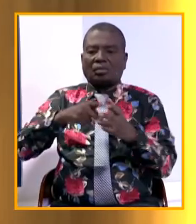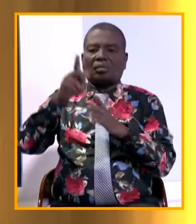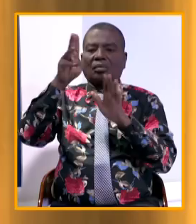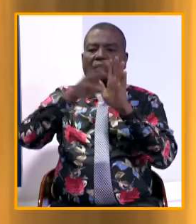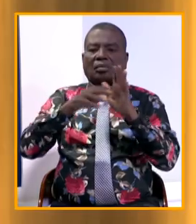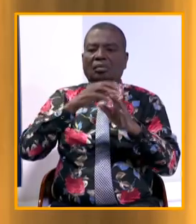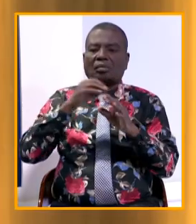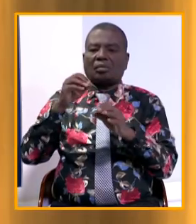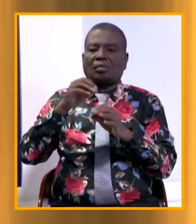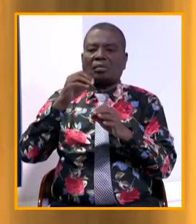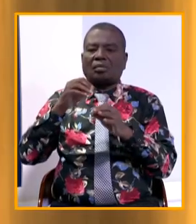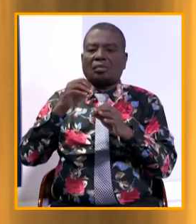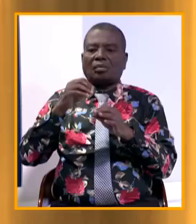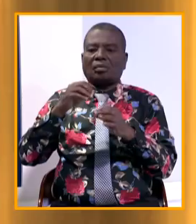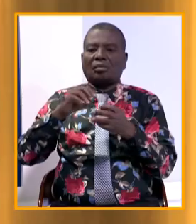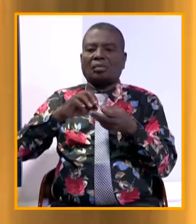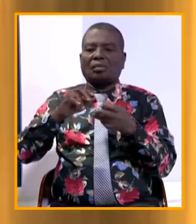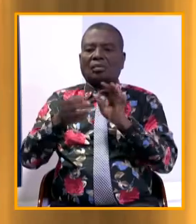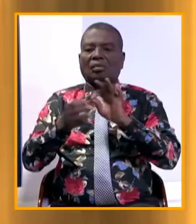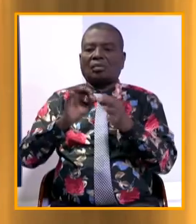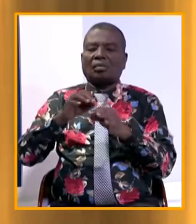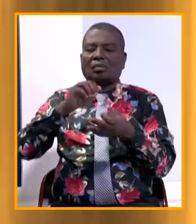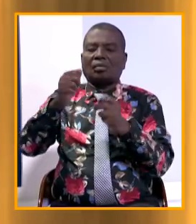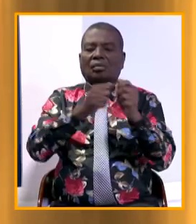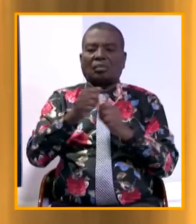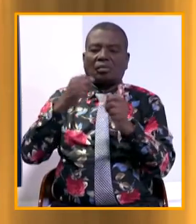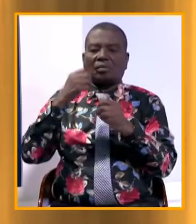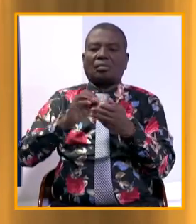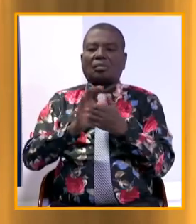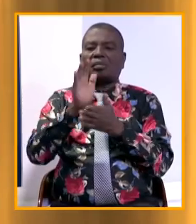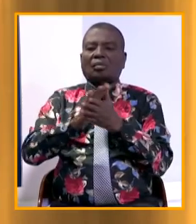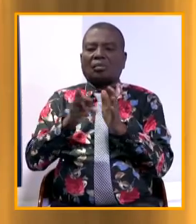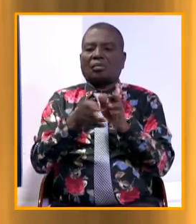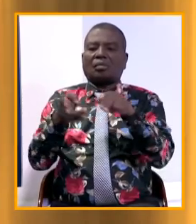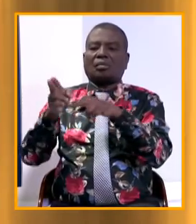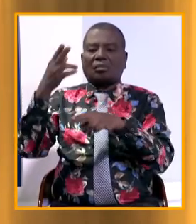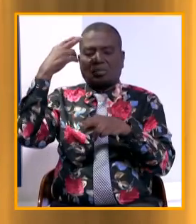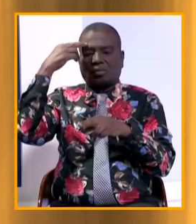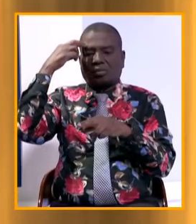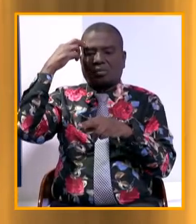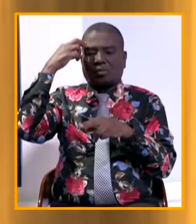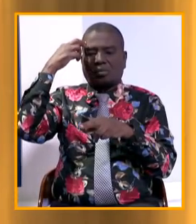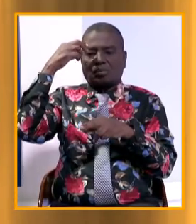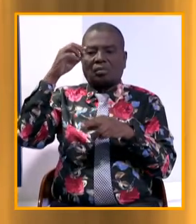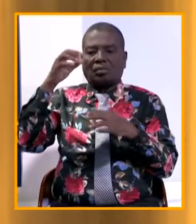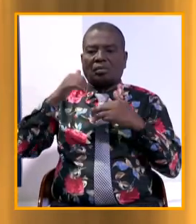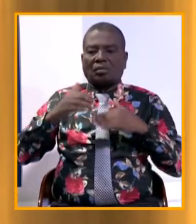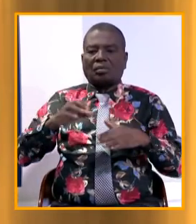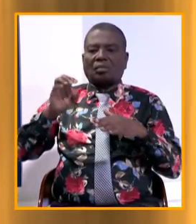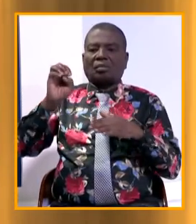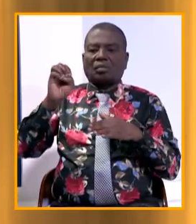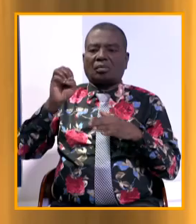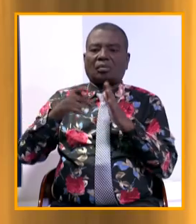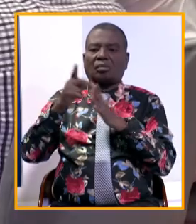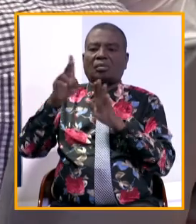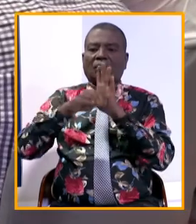et définir ensemble une feuille de route pour la mise en œuvre d'un projet de renforcement de l'écosystème de paiement en